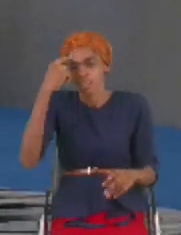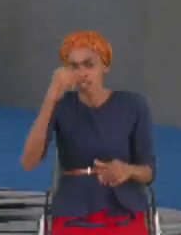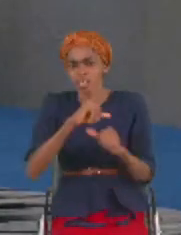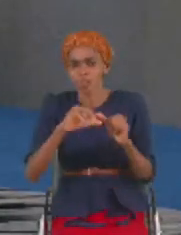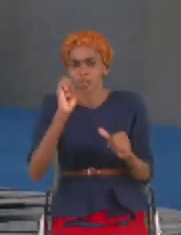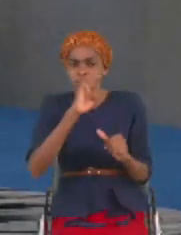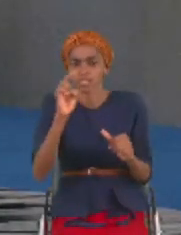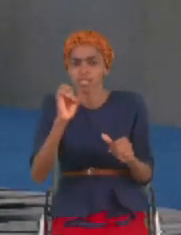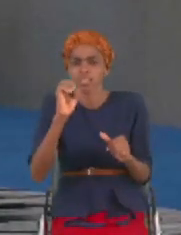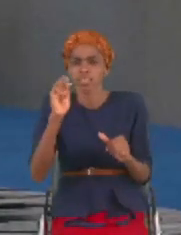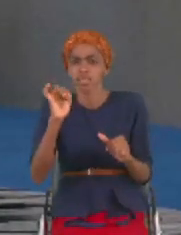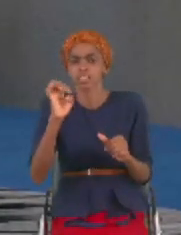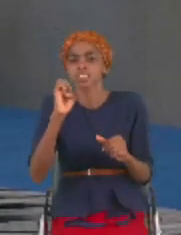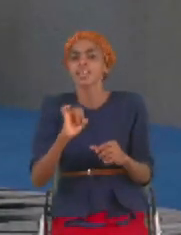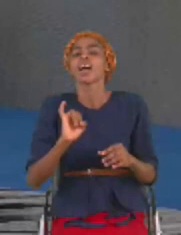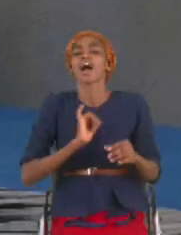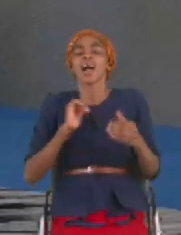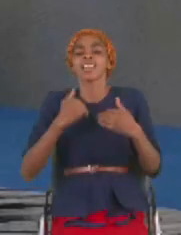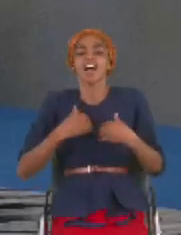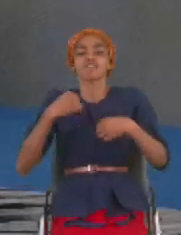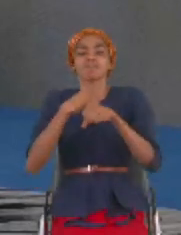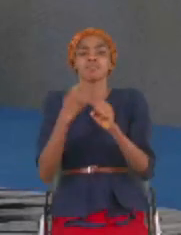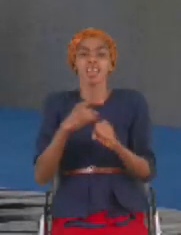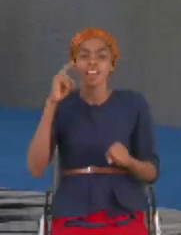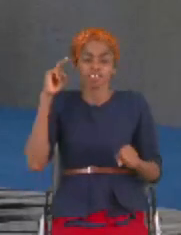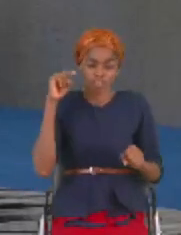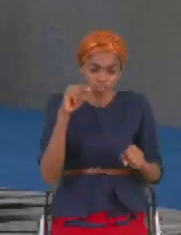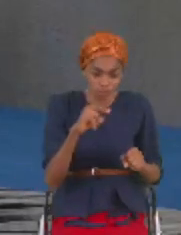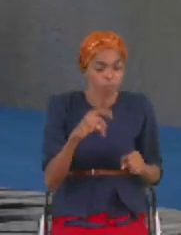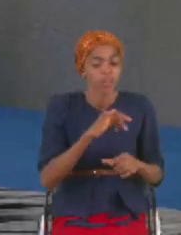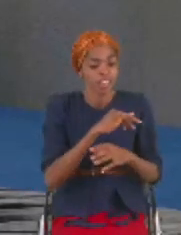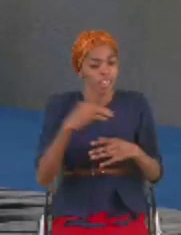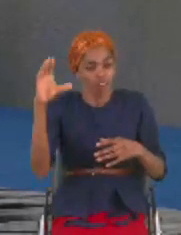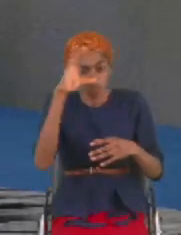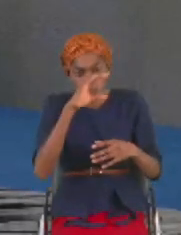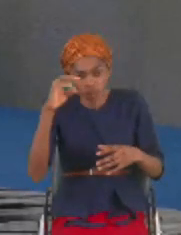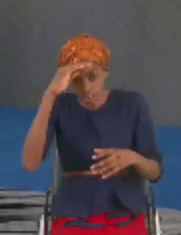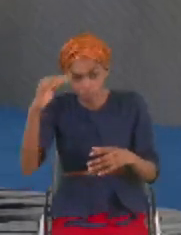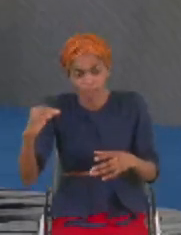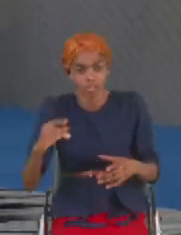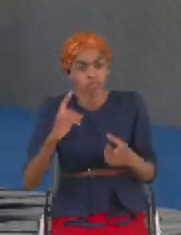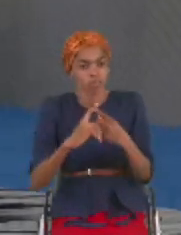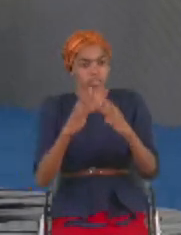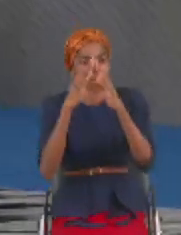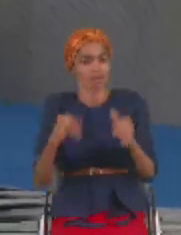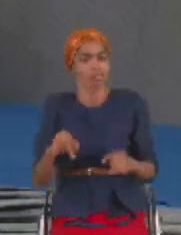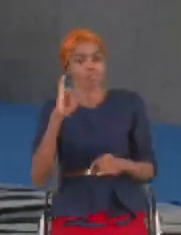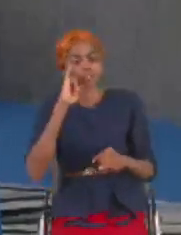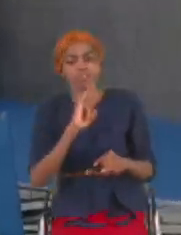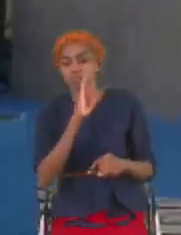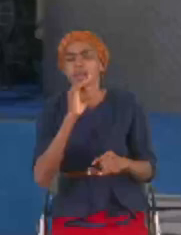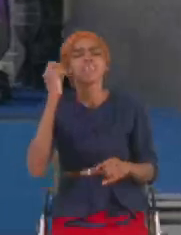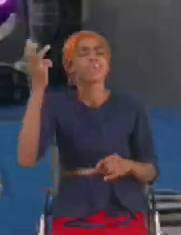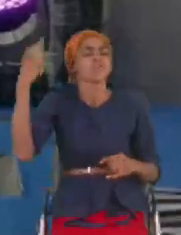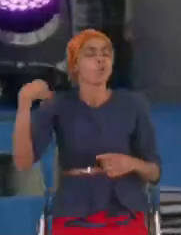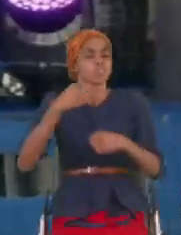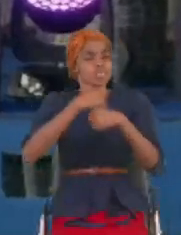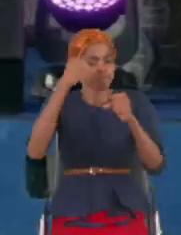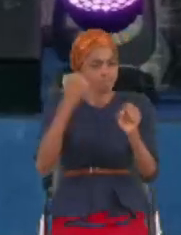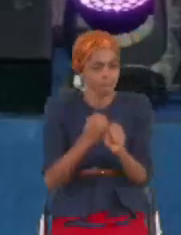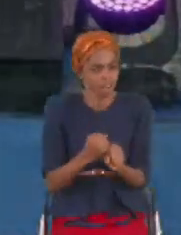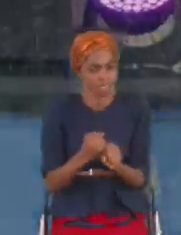où je t'ai fait de toi une sentinelle sur la maison d'israël il a été formé